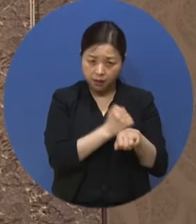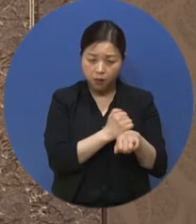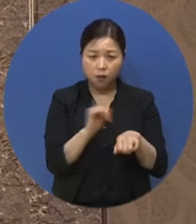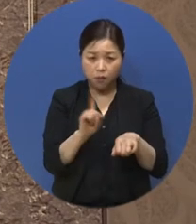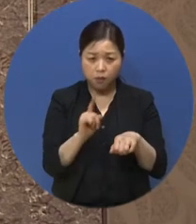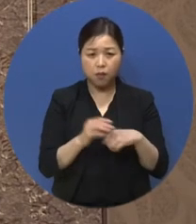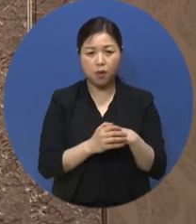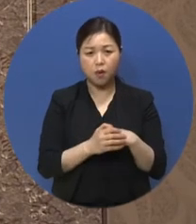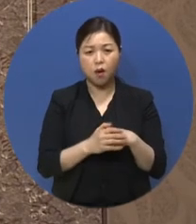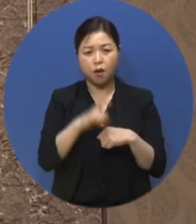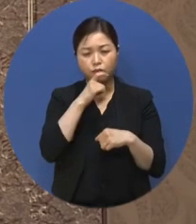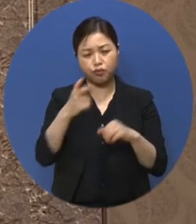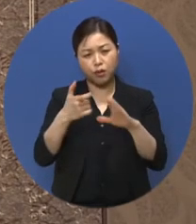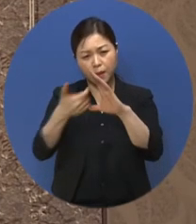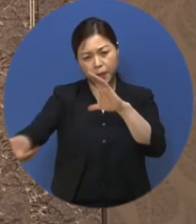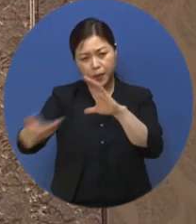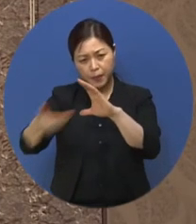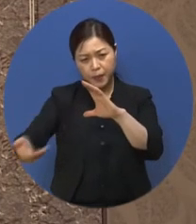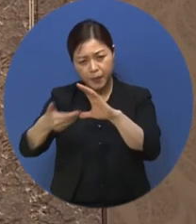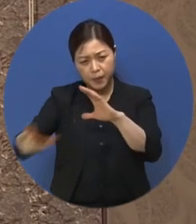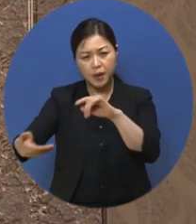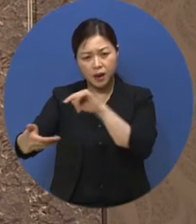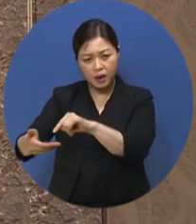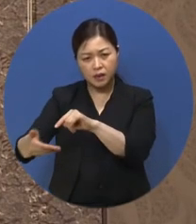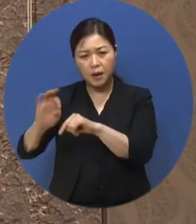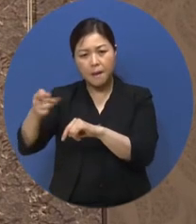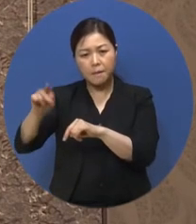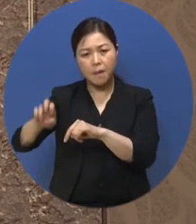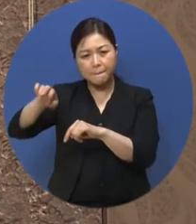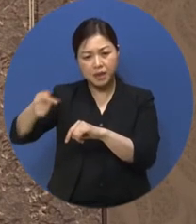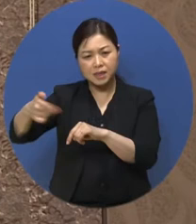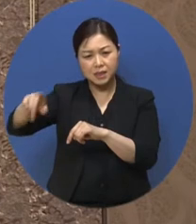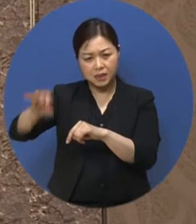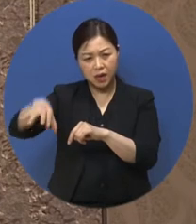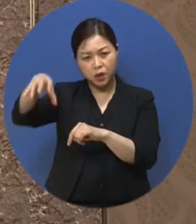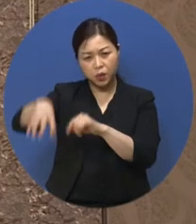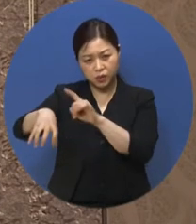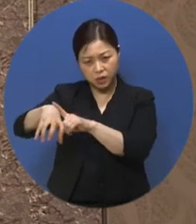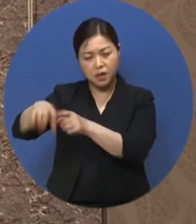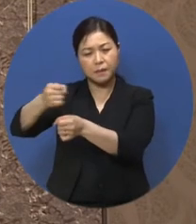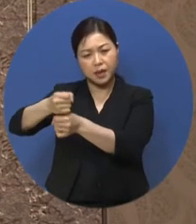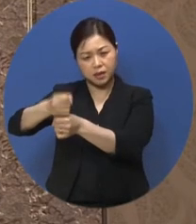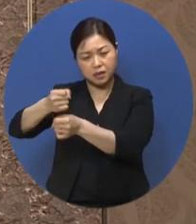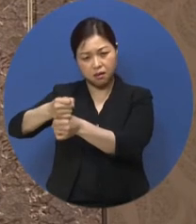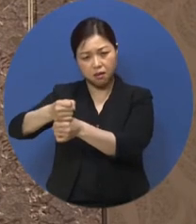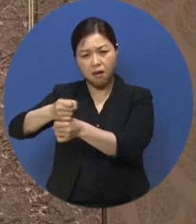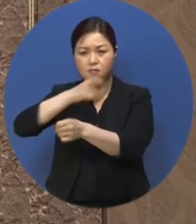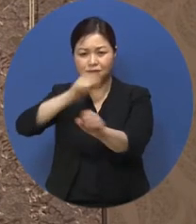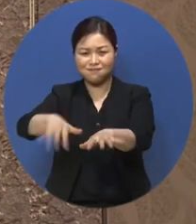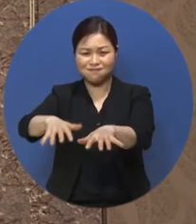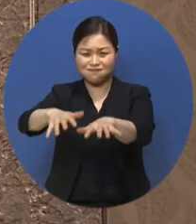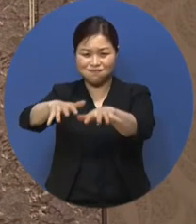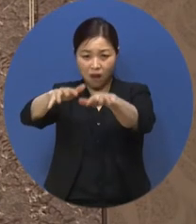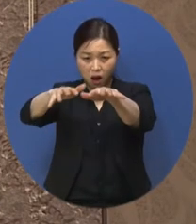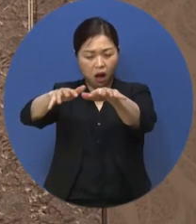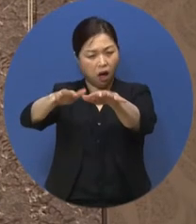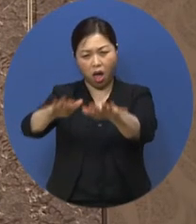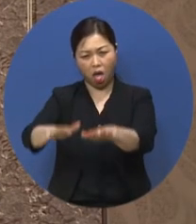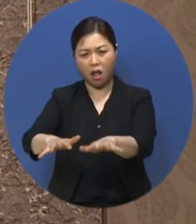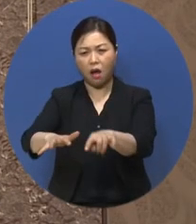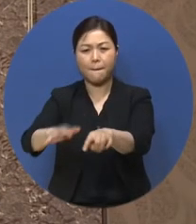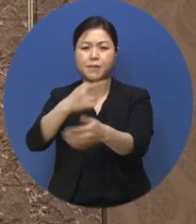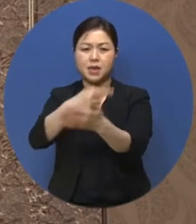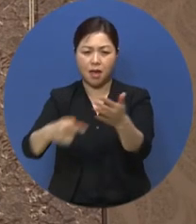오. 그 침수를 이제 뭐라 해야 돼? 침수가 안 되게 만들어준 거죠. 네. 그런 부분이